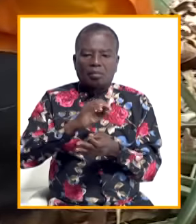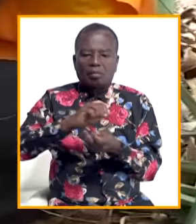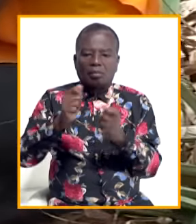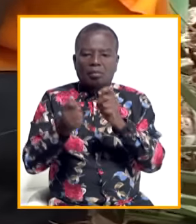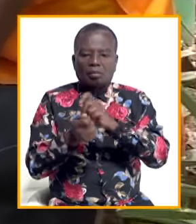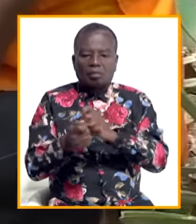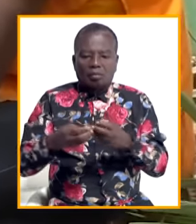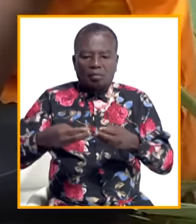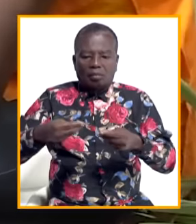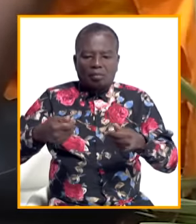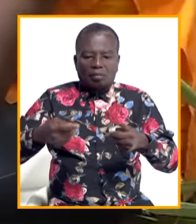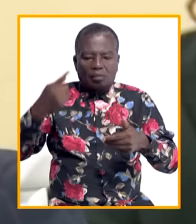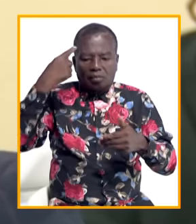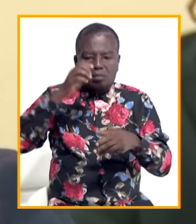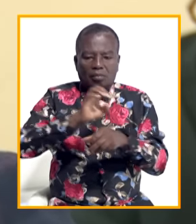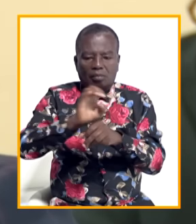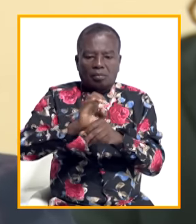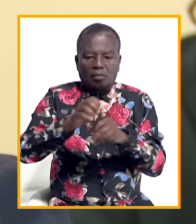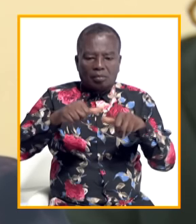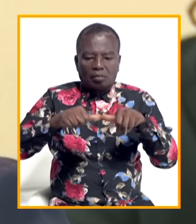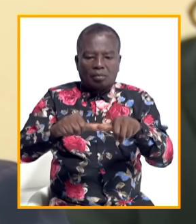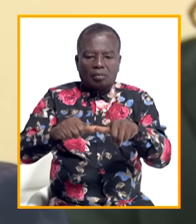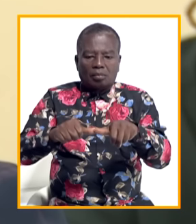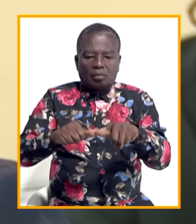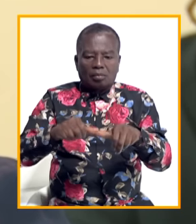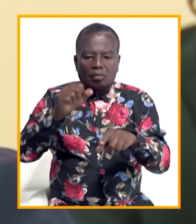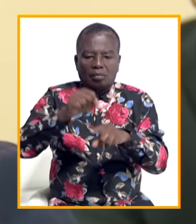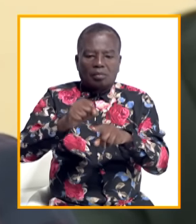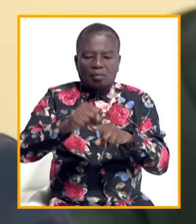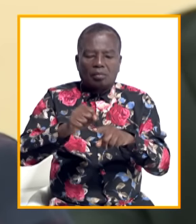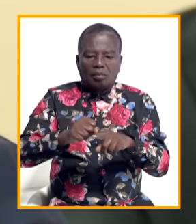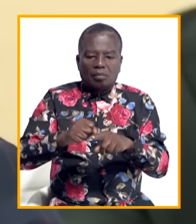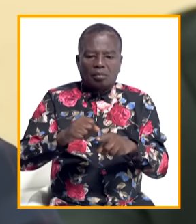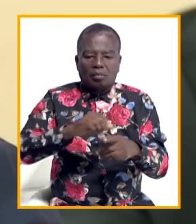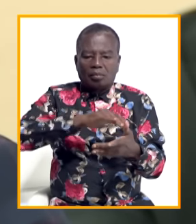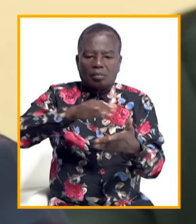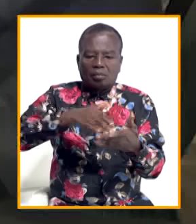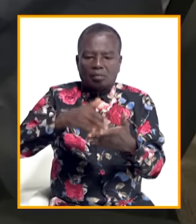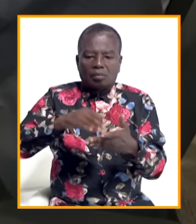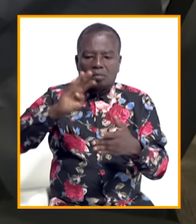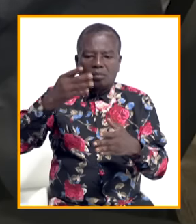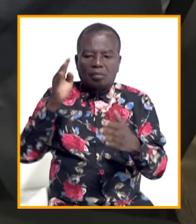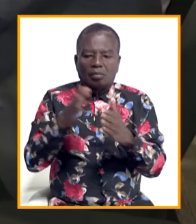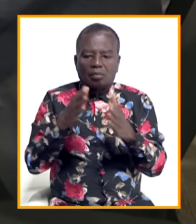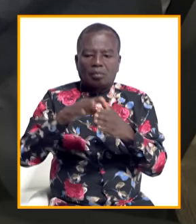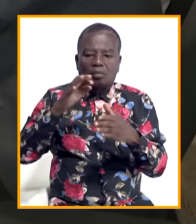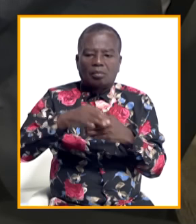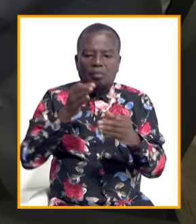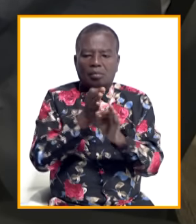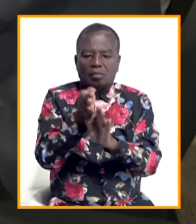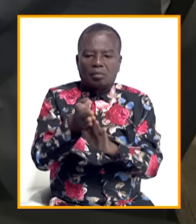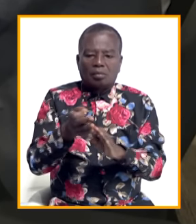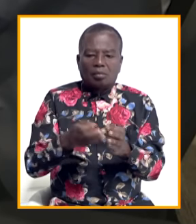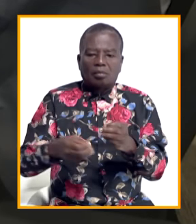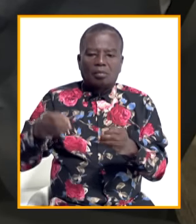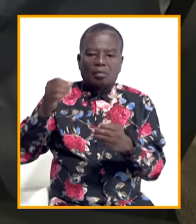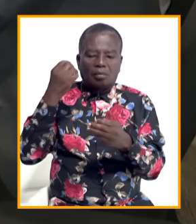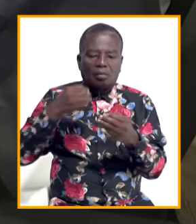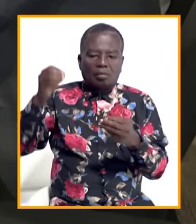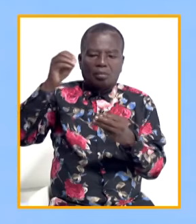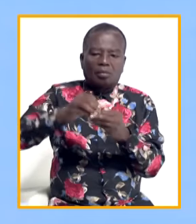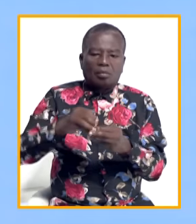L'amélioration des sols pour un cacao durable, sujet au cœur du 4e forum sur la filière. Il s'agit d'augmenter la production